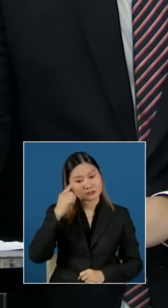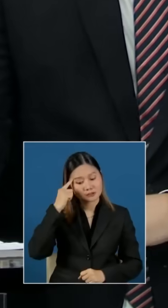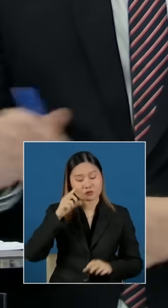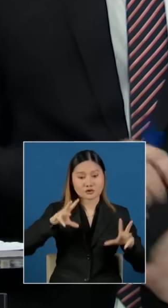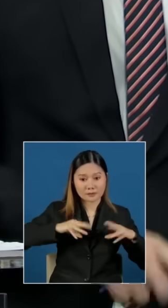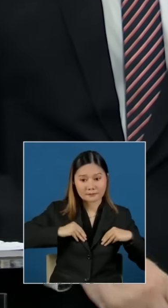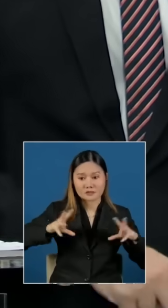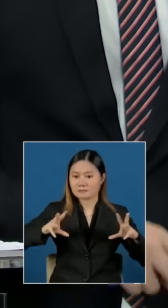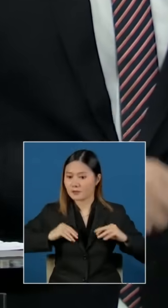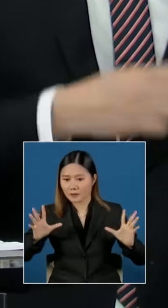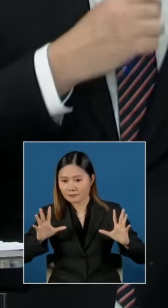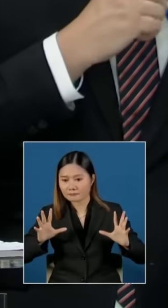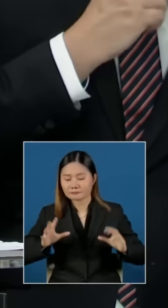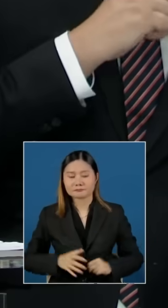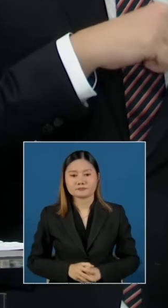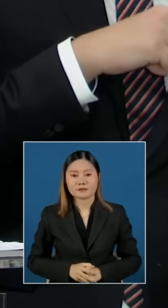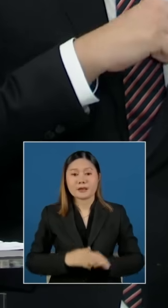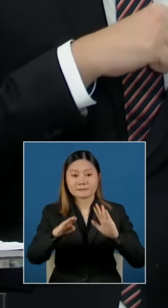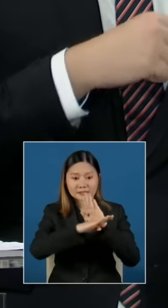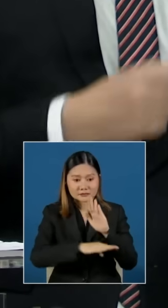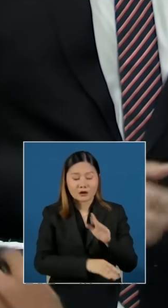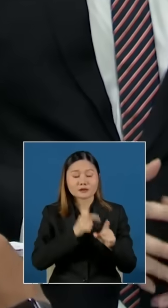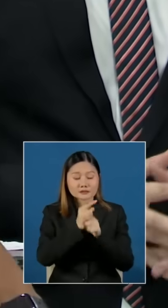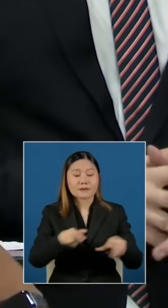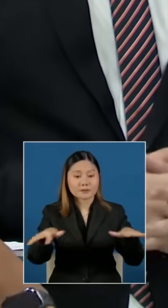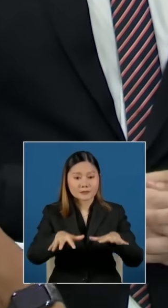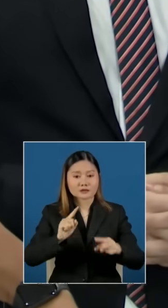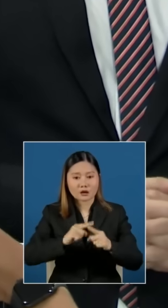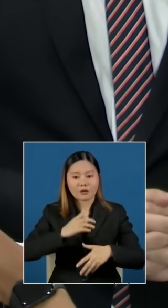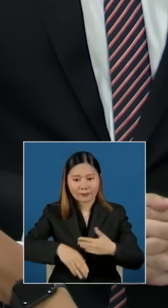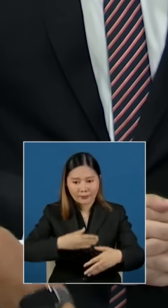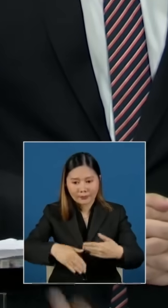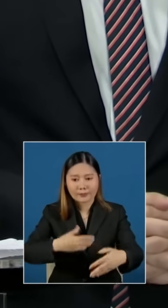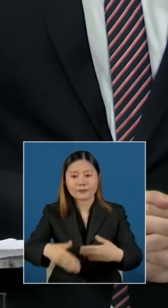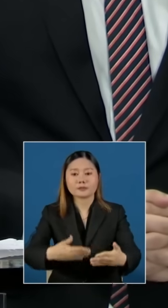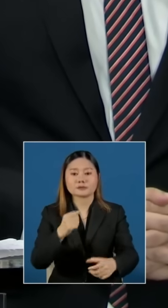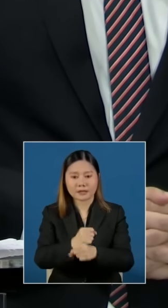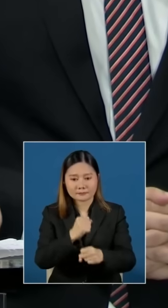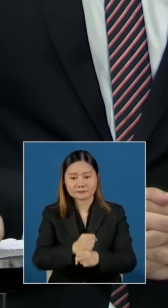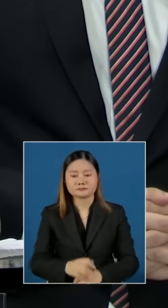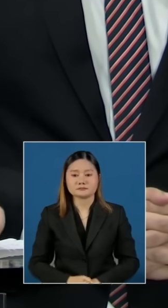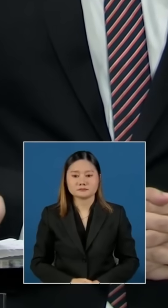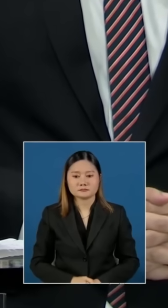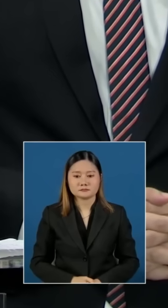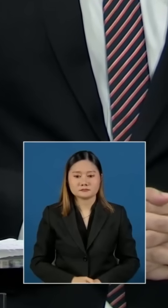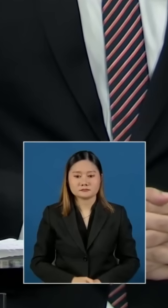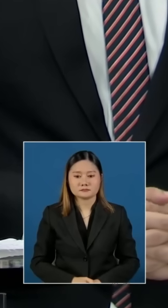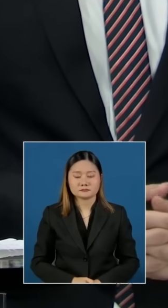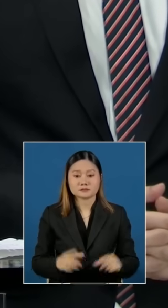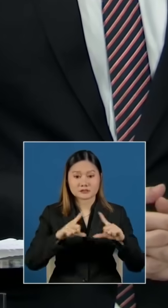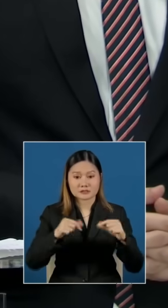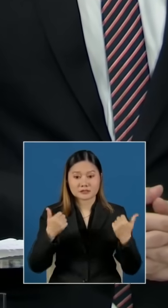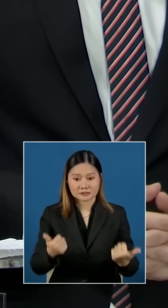ตตินี้นะครับซึ่งก็เป็นกระบวนการตามปกติที่ควรจะดำเนินไปนะครับ เรื่องนี้เนี่ย